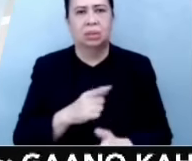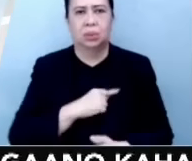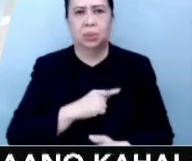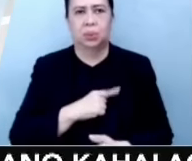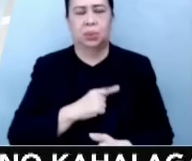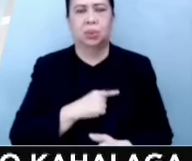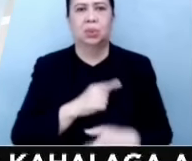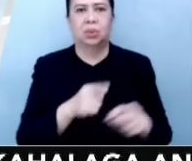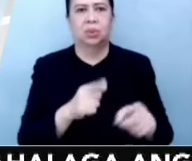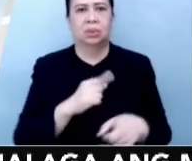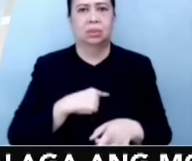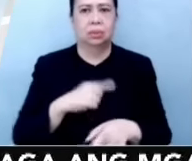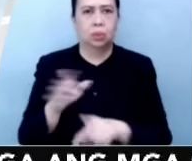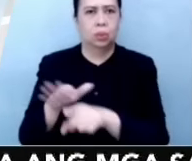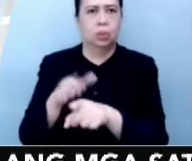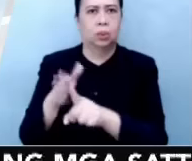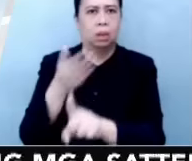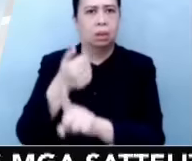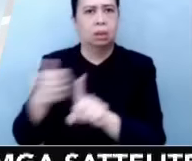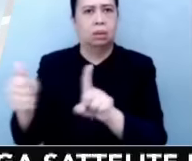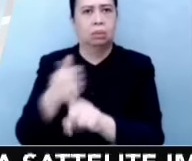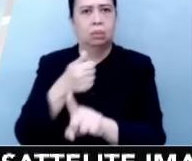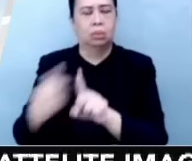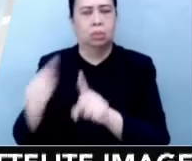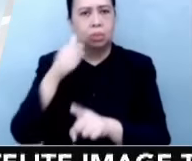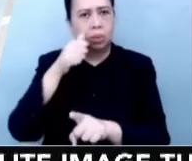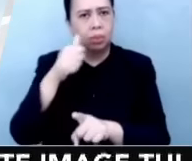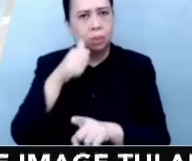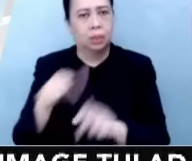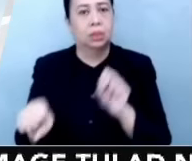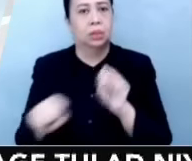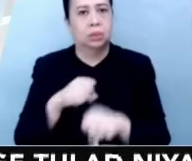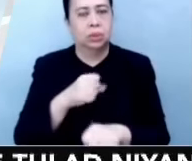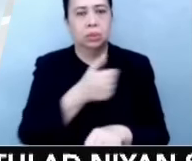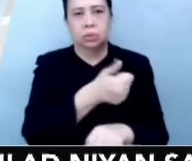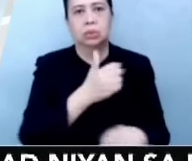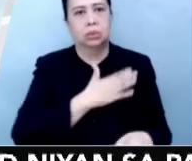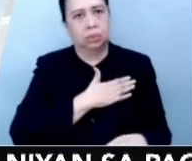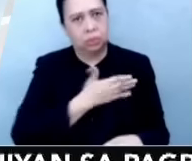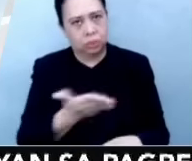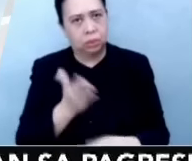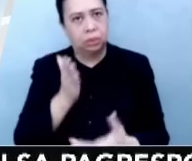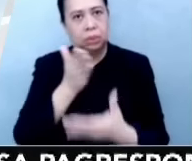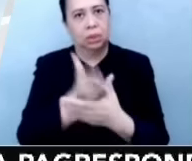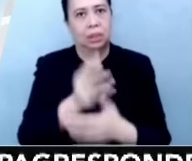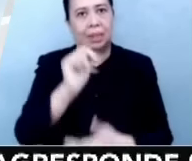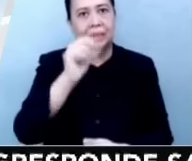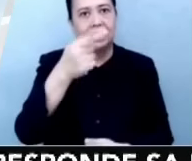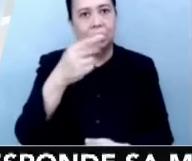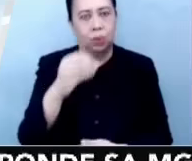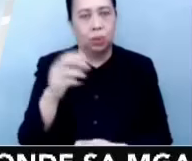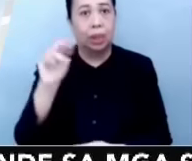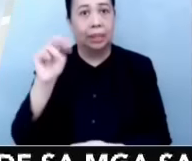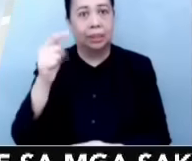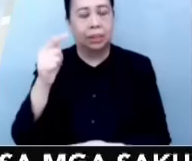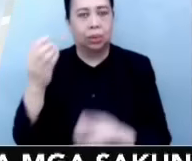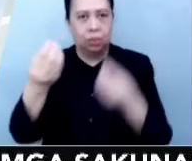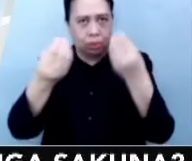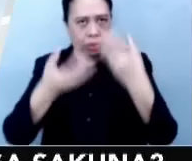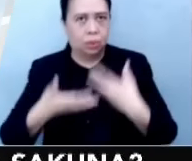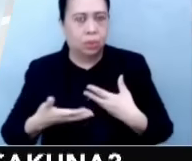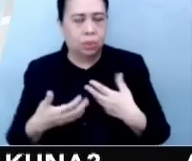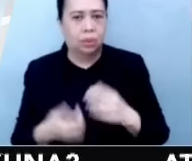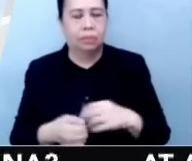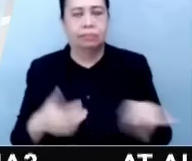nga, inaabuso na kasi yung mga babae. So sila na mismo ang lumapit sa NGO at ito namang NGO din nila sa atin. Kinasuhan